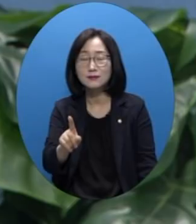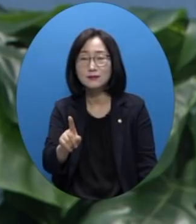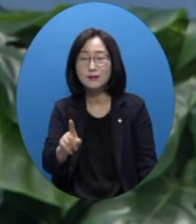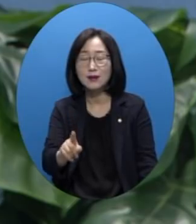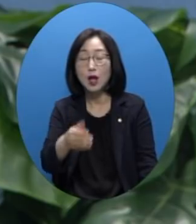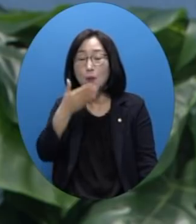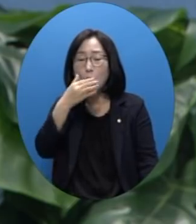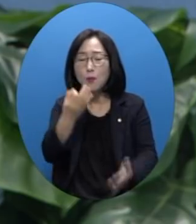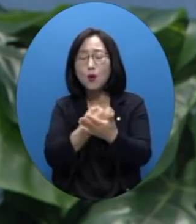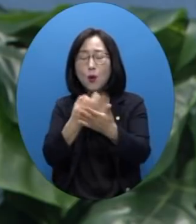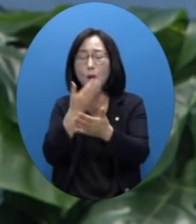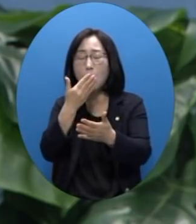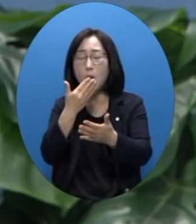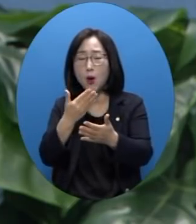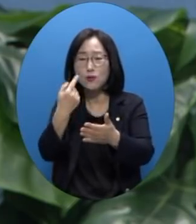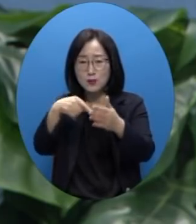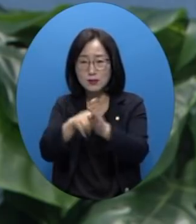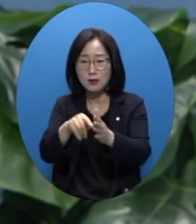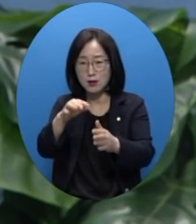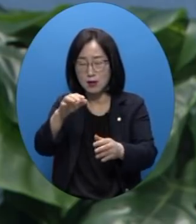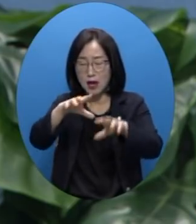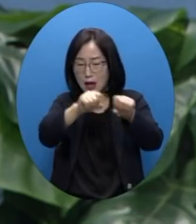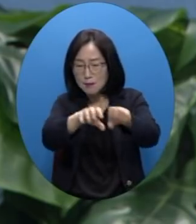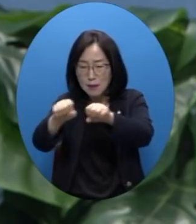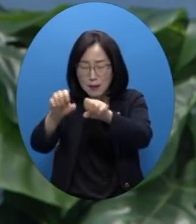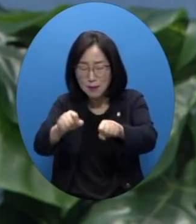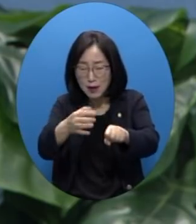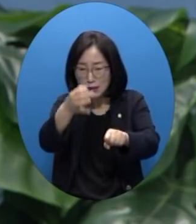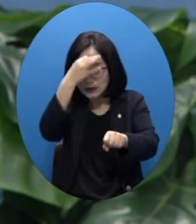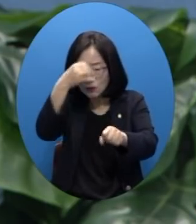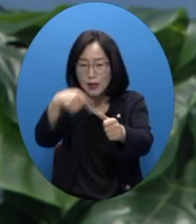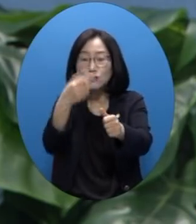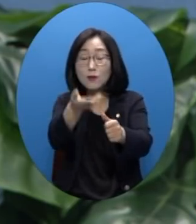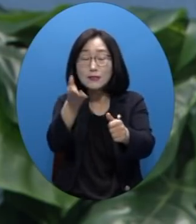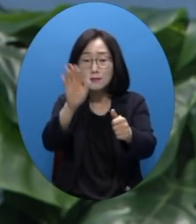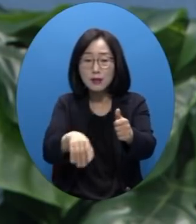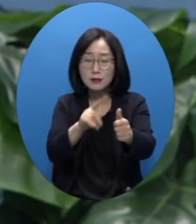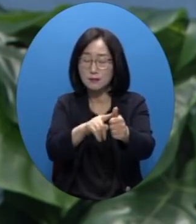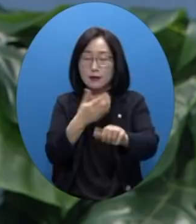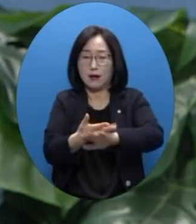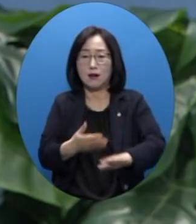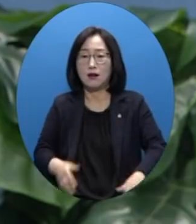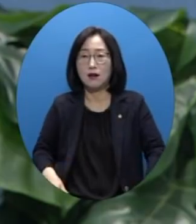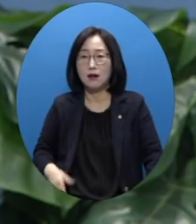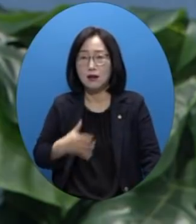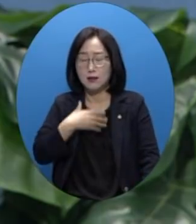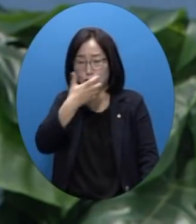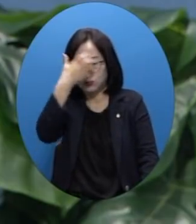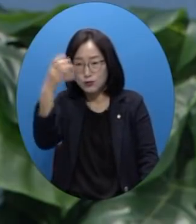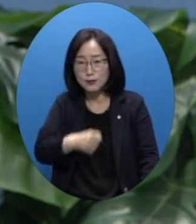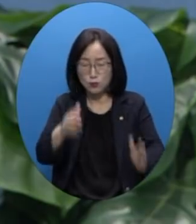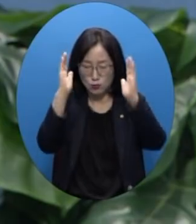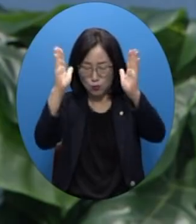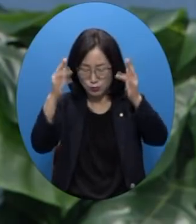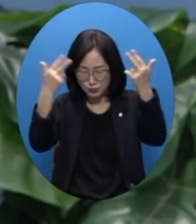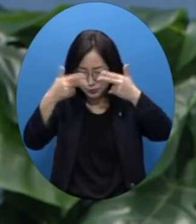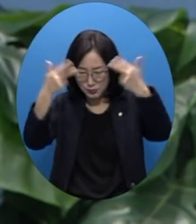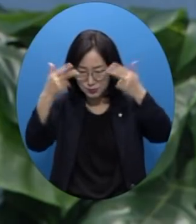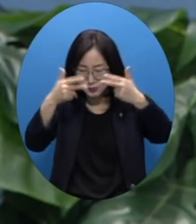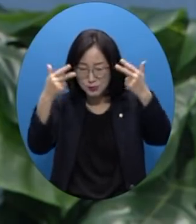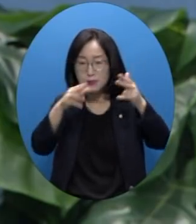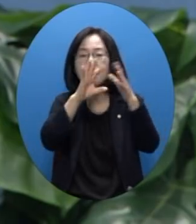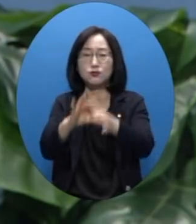졸업하고 먹고 살라고 암많은 기술만 가르쳤답니다. 그러나 본인은 거기서 멈추지 않았습니다. 그러고 꿈을 가지고 공부하고 또 공부하고